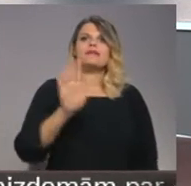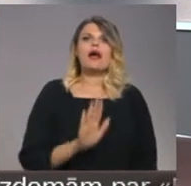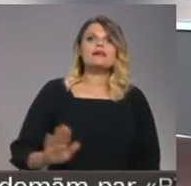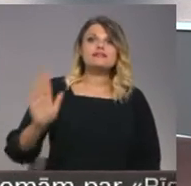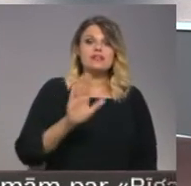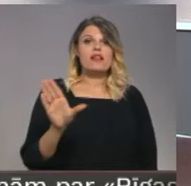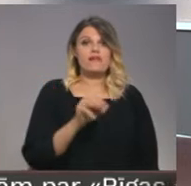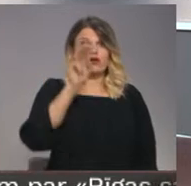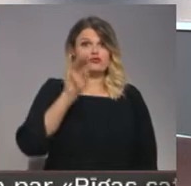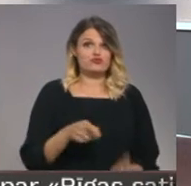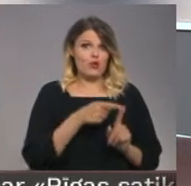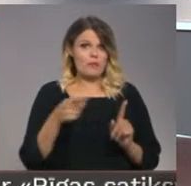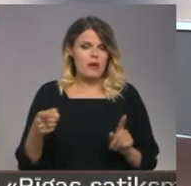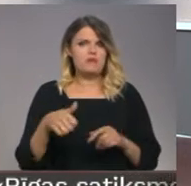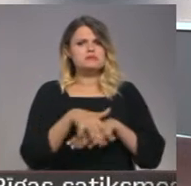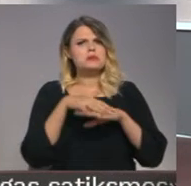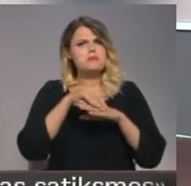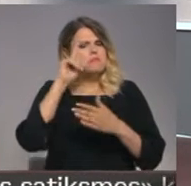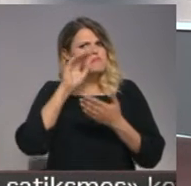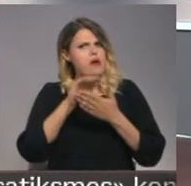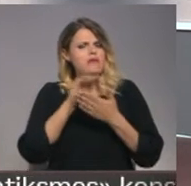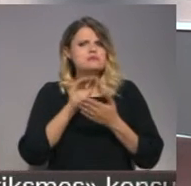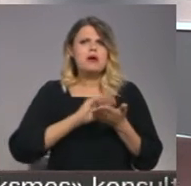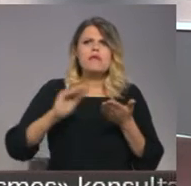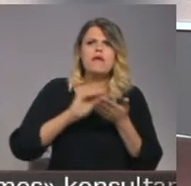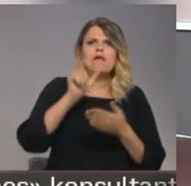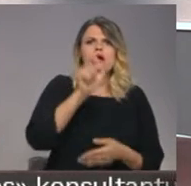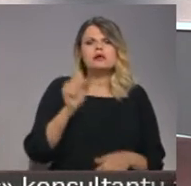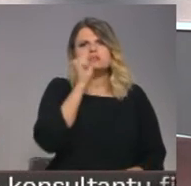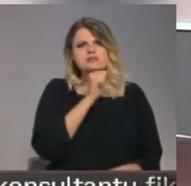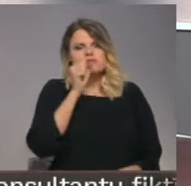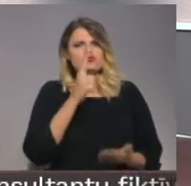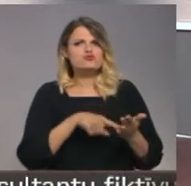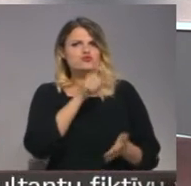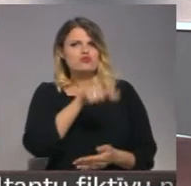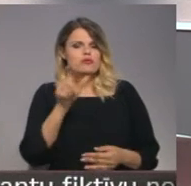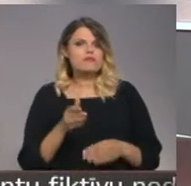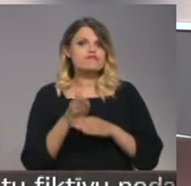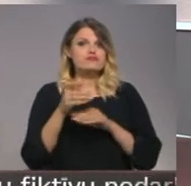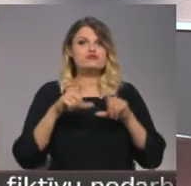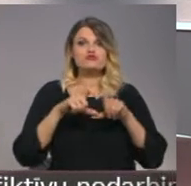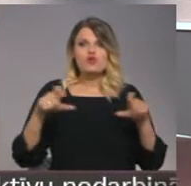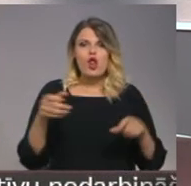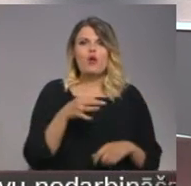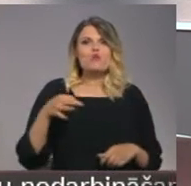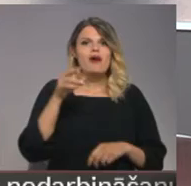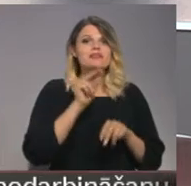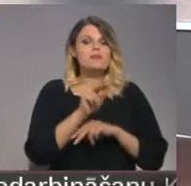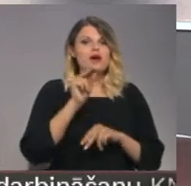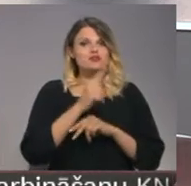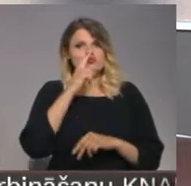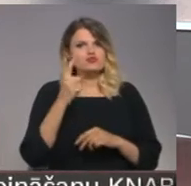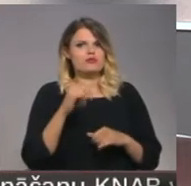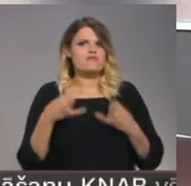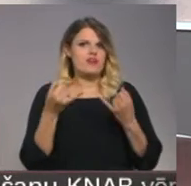un jau visu šo mēnesi sabiedrībā zināmi rakstnieki, mūziķi, žurnālisti viesojas skolās ar novada mācības stundu, kas veltīta Latgales kongresam,